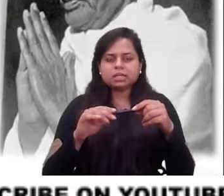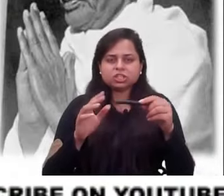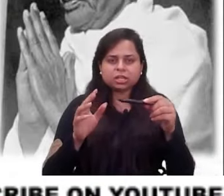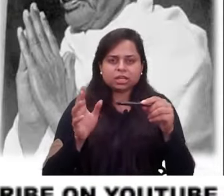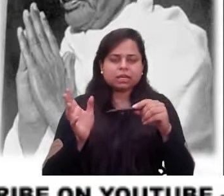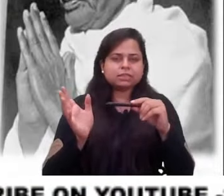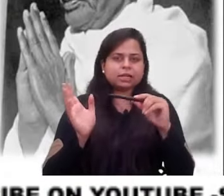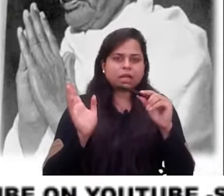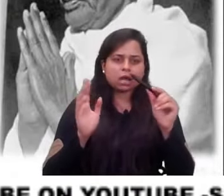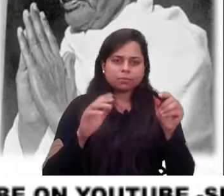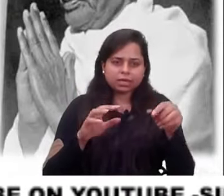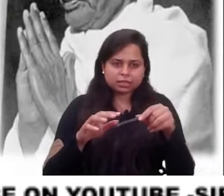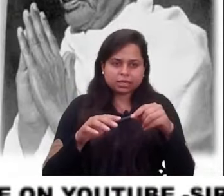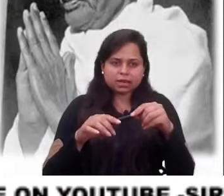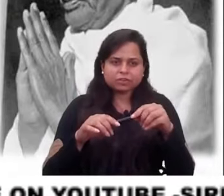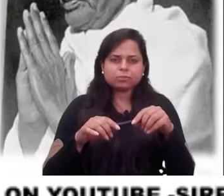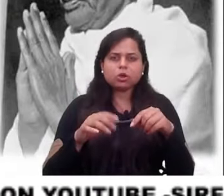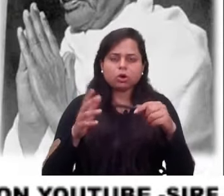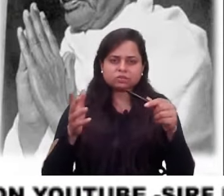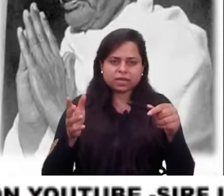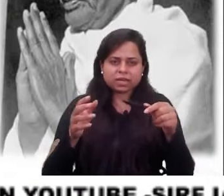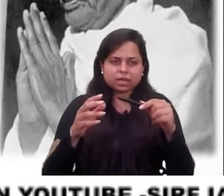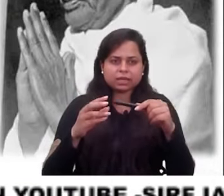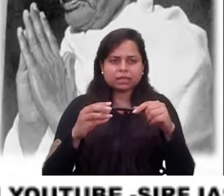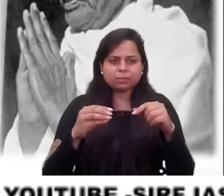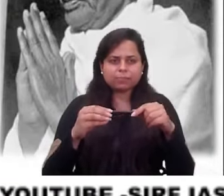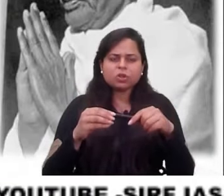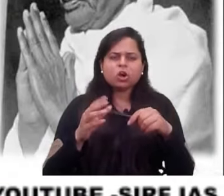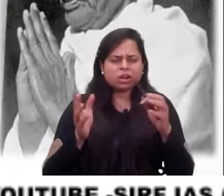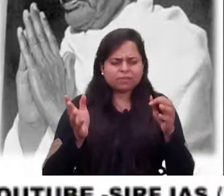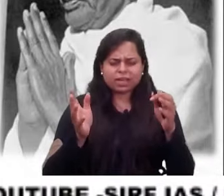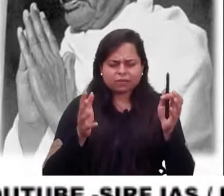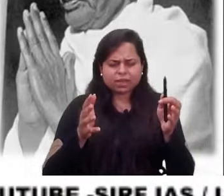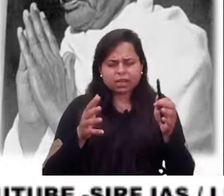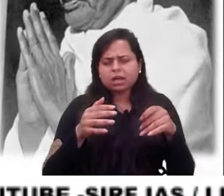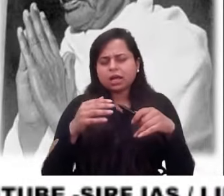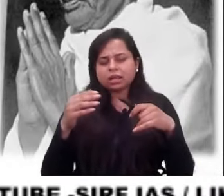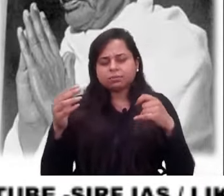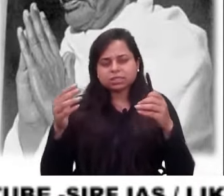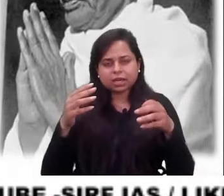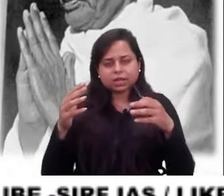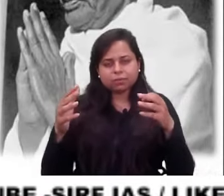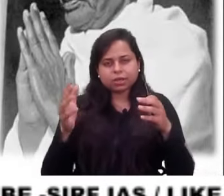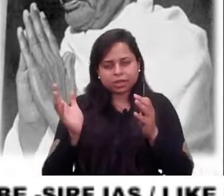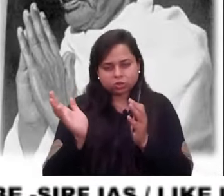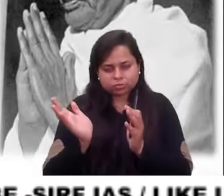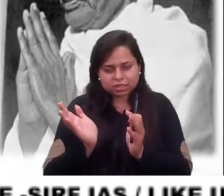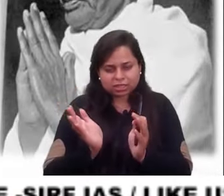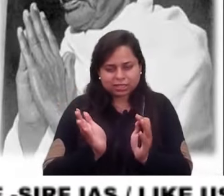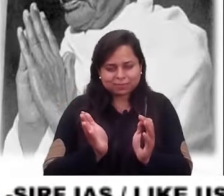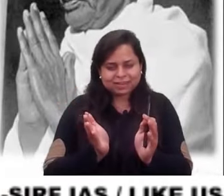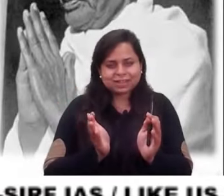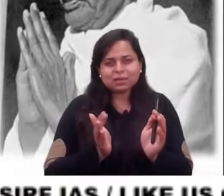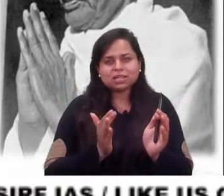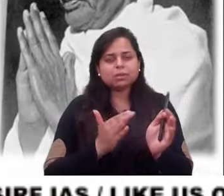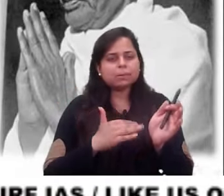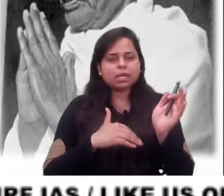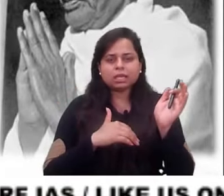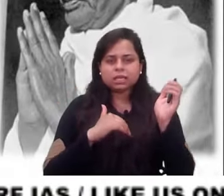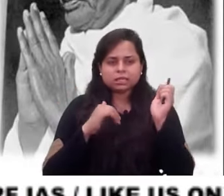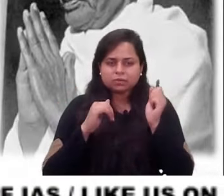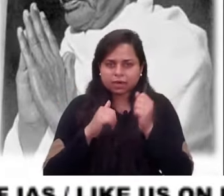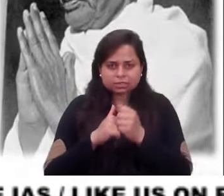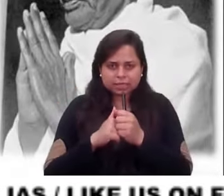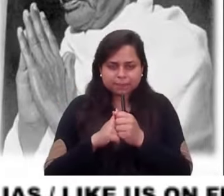ट्रांसलेशन हिंदी लैंग्वेज में हिंदी में काम करें तो ठीक